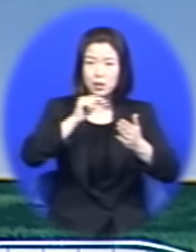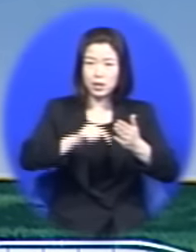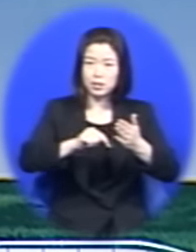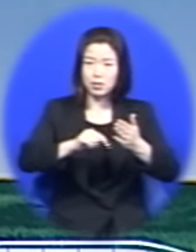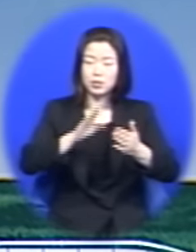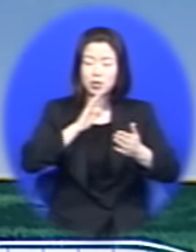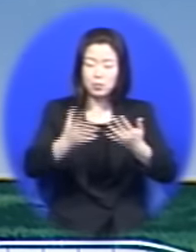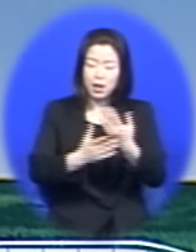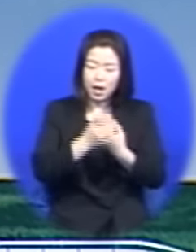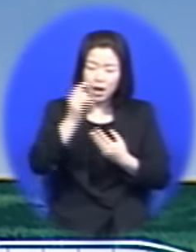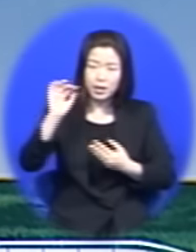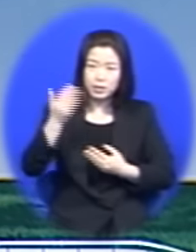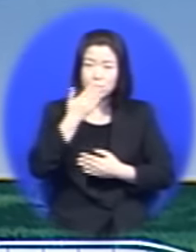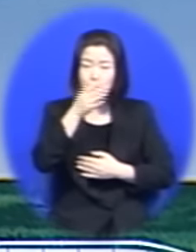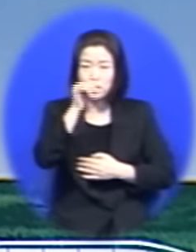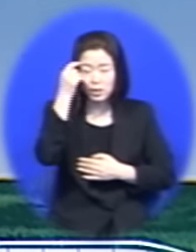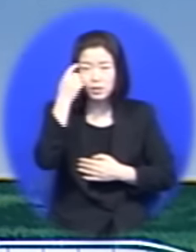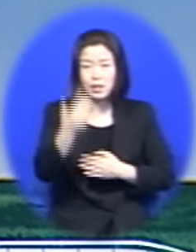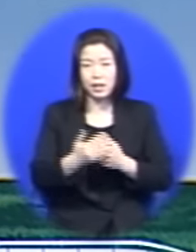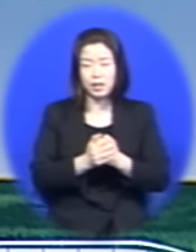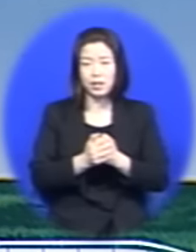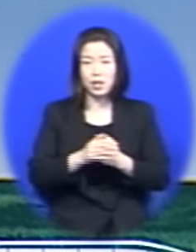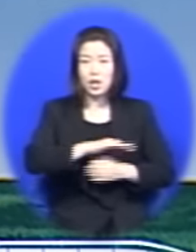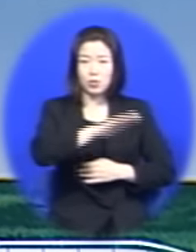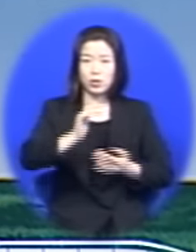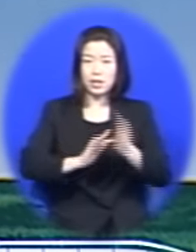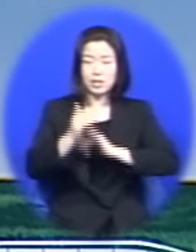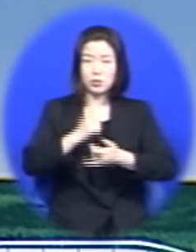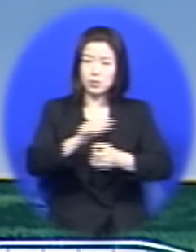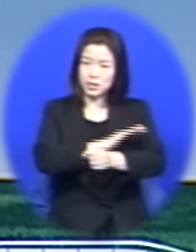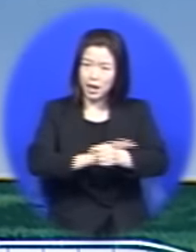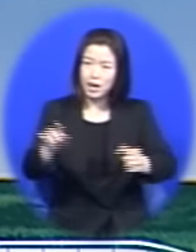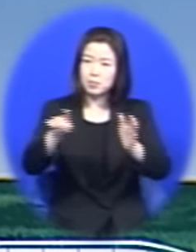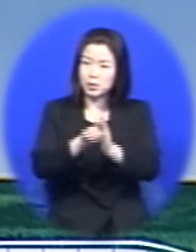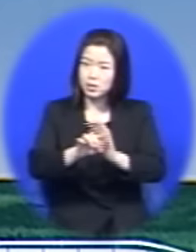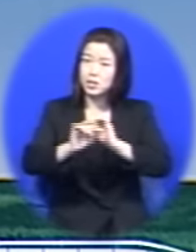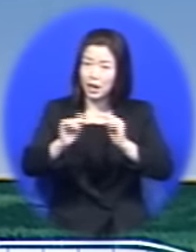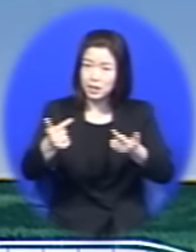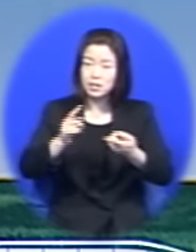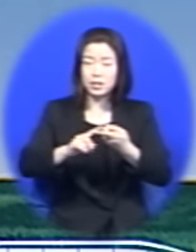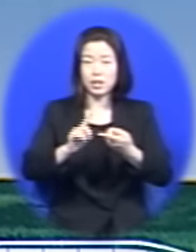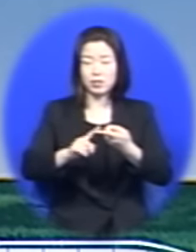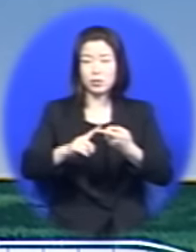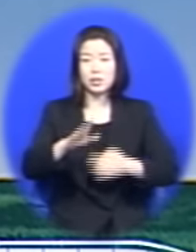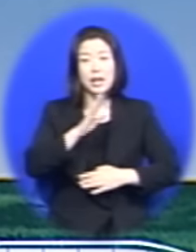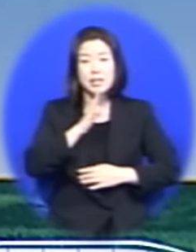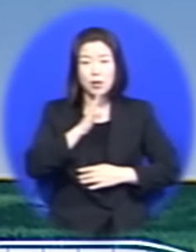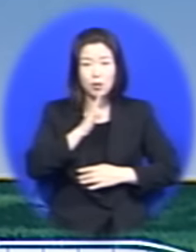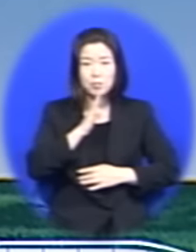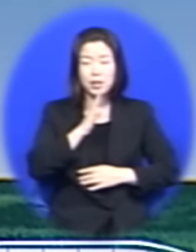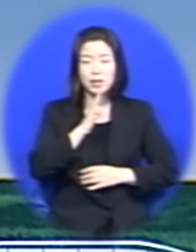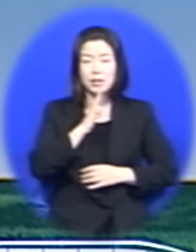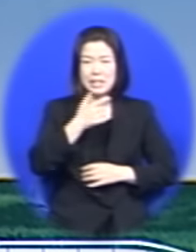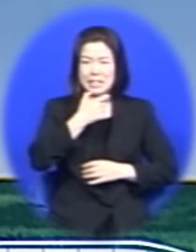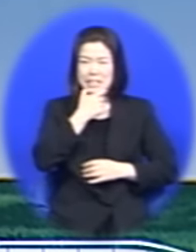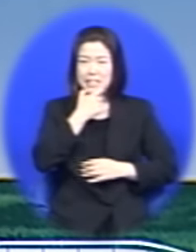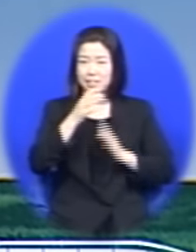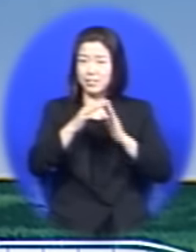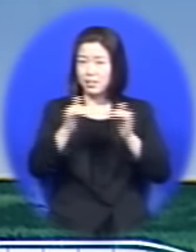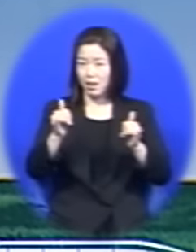수 있는지. 여러분, 우리가 예수님을 잘 믿는지 안 믿는지는요, 정말 싫은